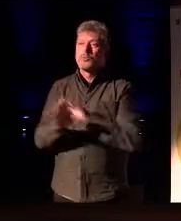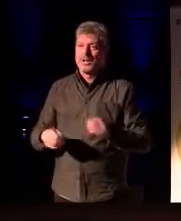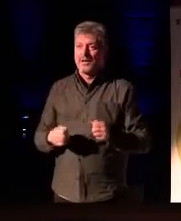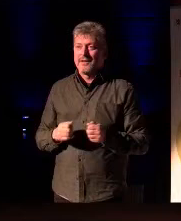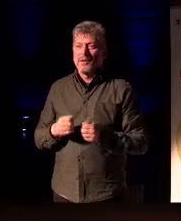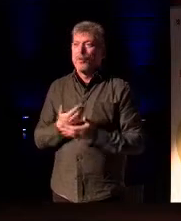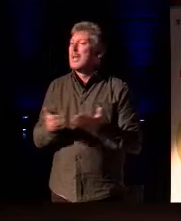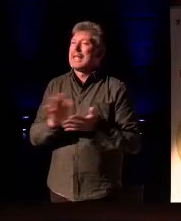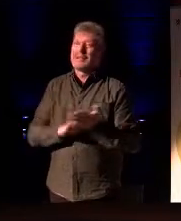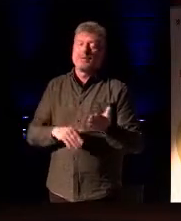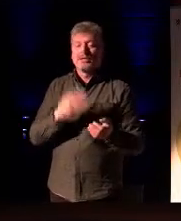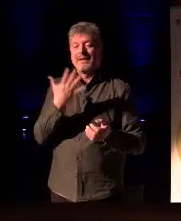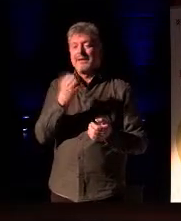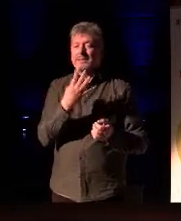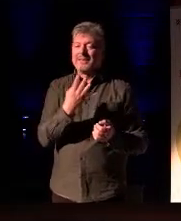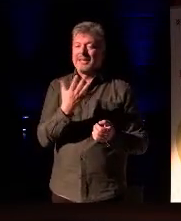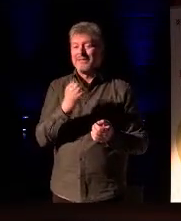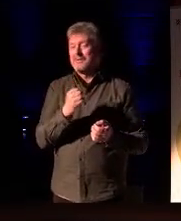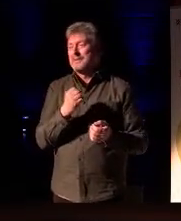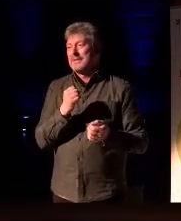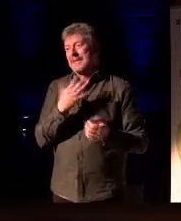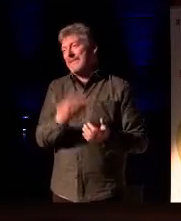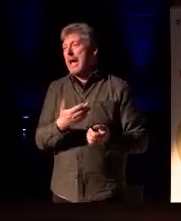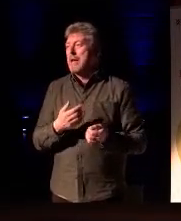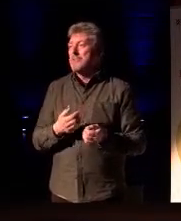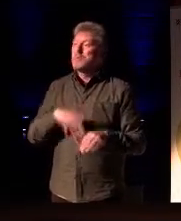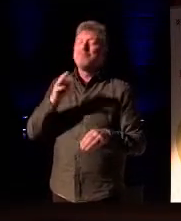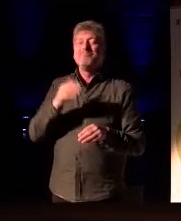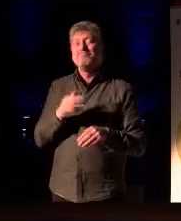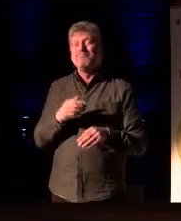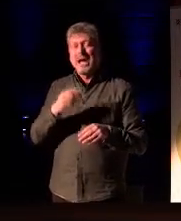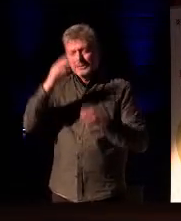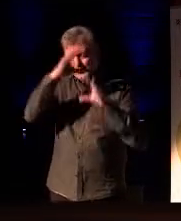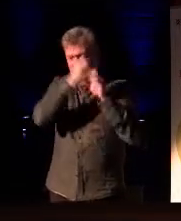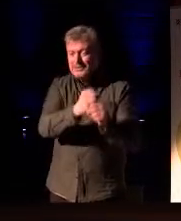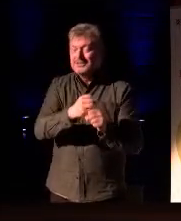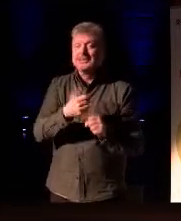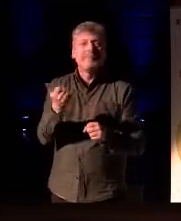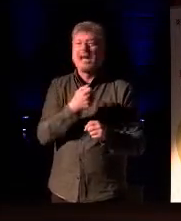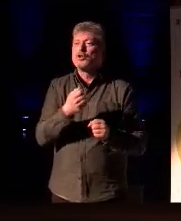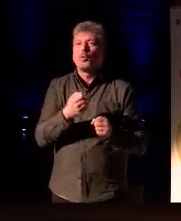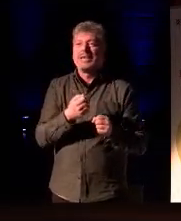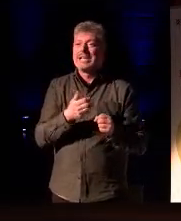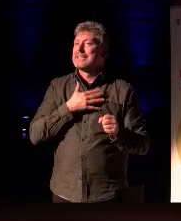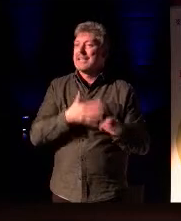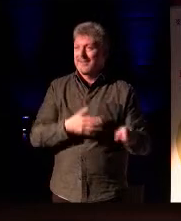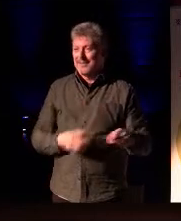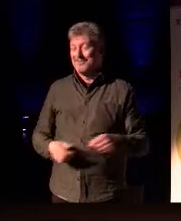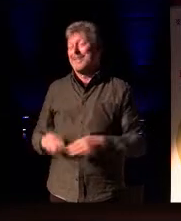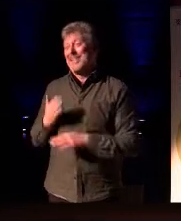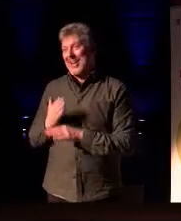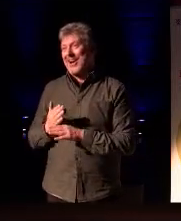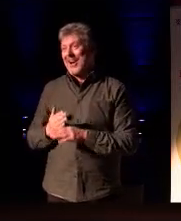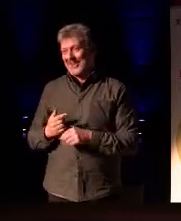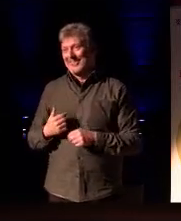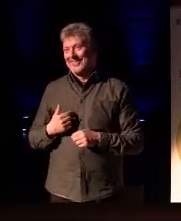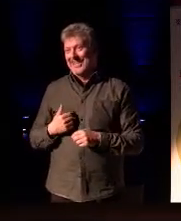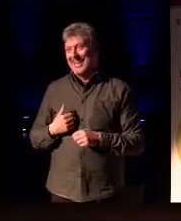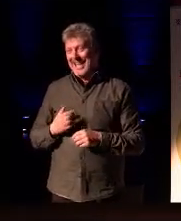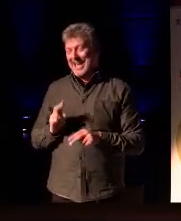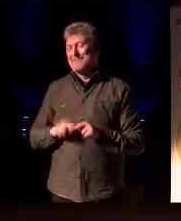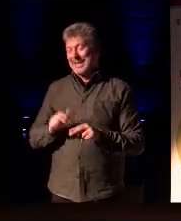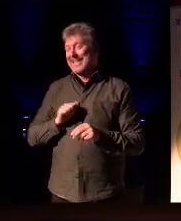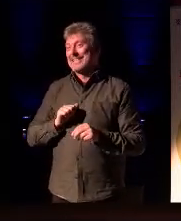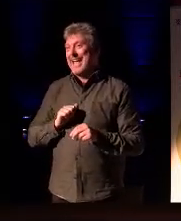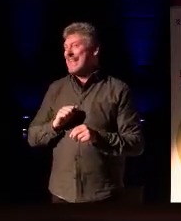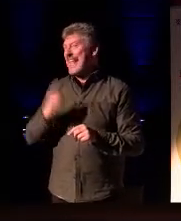at når du 54-55 så du mest opptatt av å planlegge pensjonisttilværelsen. Og akkurat det kjenner jeg meg godt igjen I. Jeg ikke tenkt å pensjonere meg på